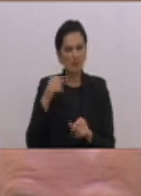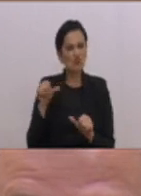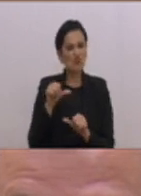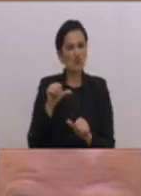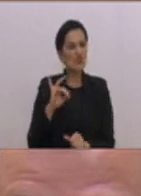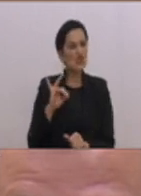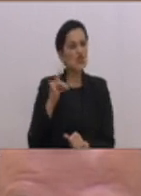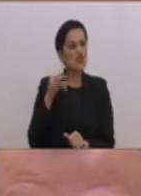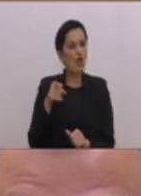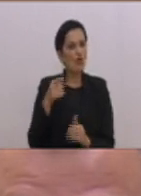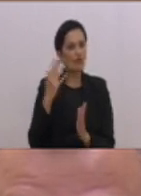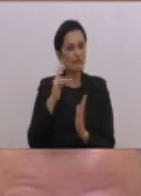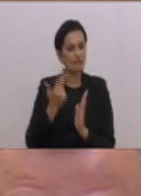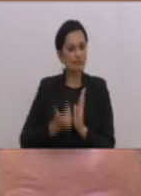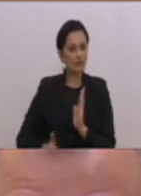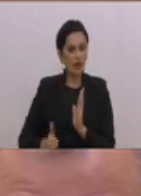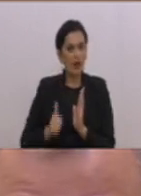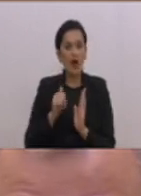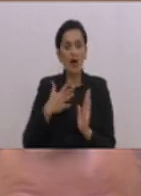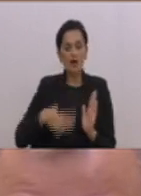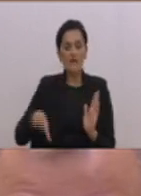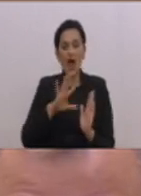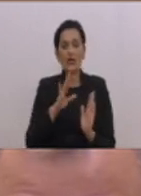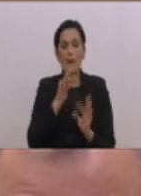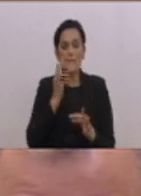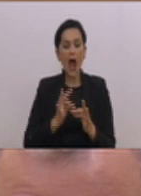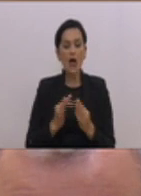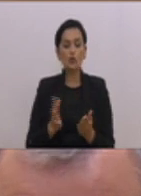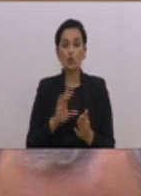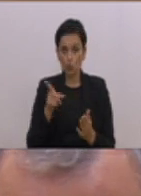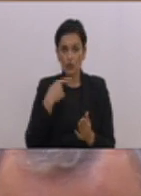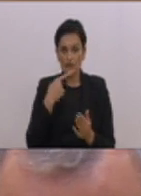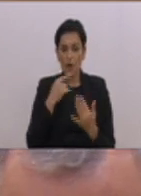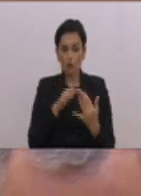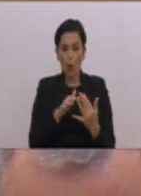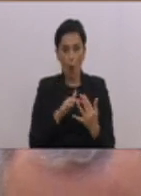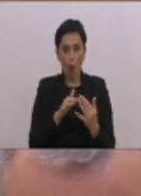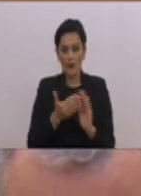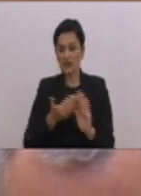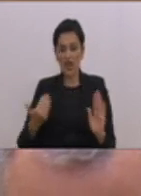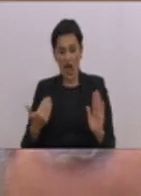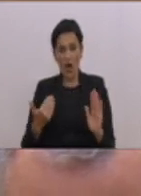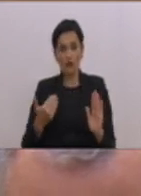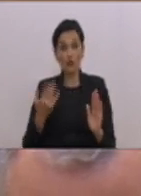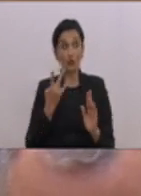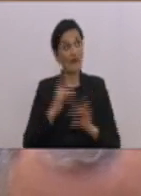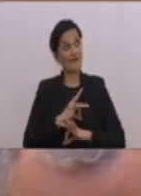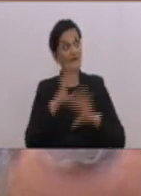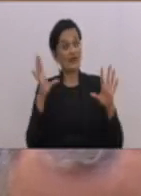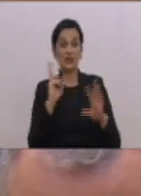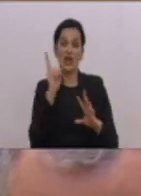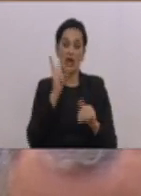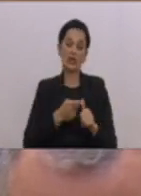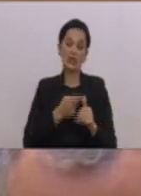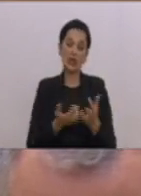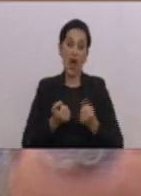ისტორიული მარცხამდე მიიყვანა ქვეყანა და პასუხისმგებლობა კი არ დადგეს თქვენი. არამედ თქვა, რომ ომს აგვაცილა ქართულ მოძრაობამ და უნდა ვიზეიმოთ თურმე კანდიდატის სტატუსის